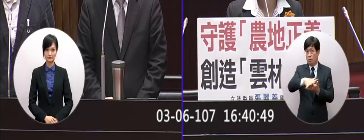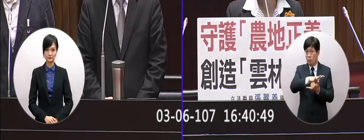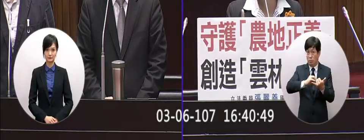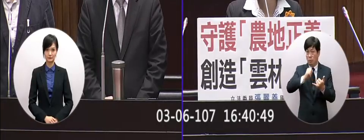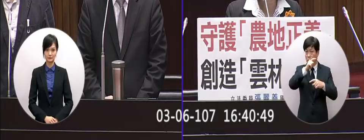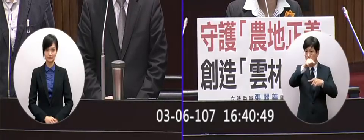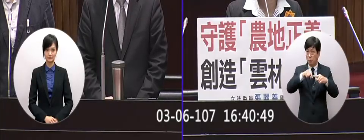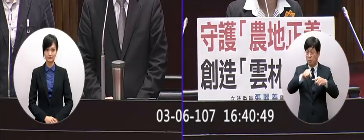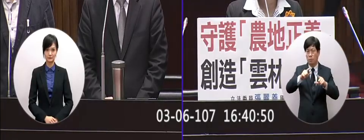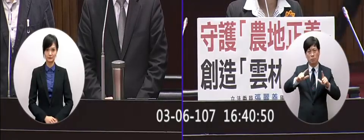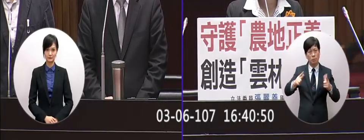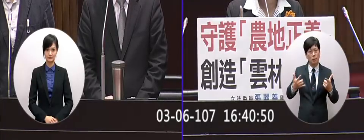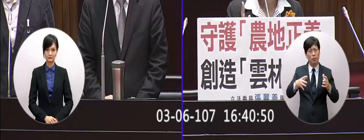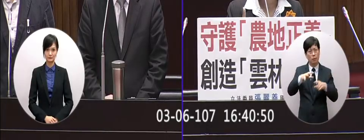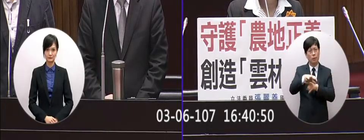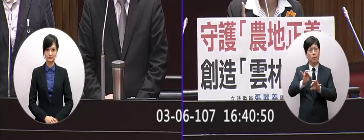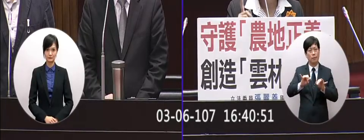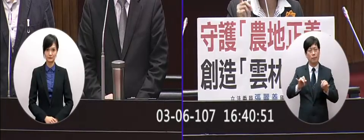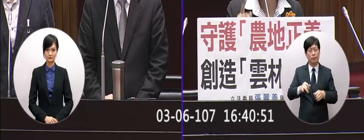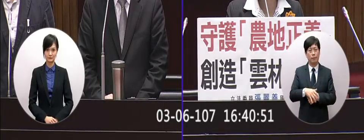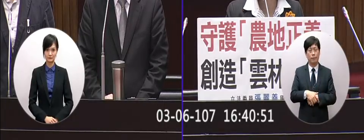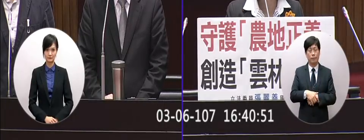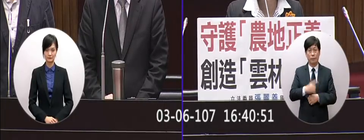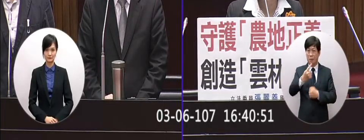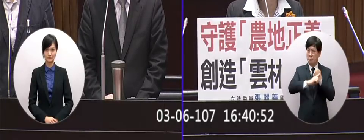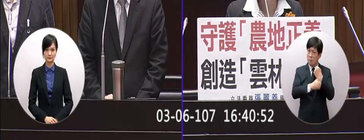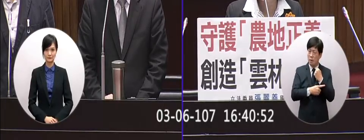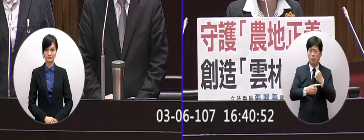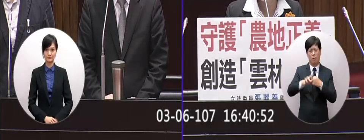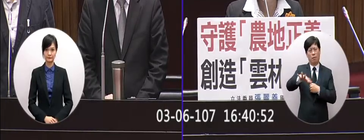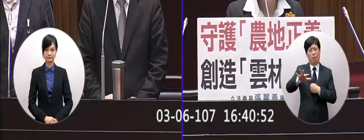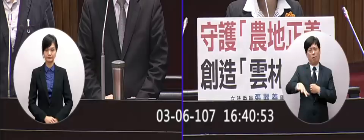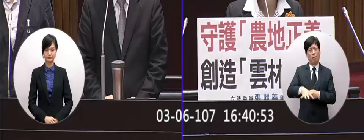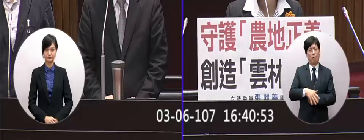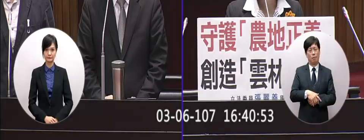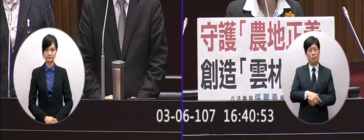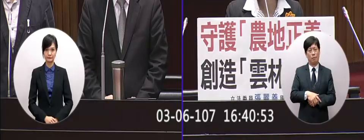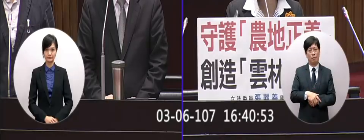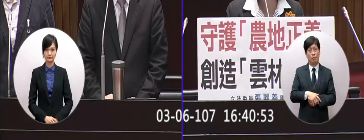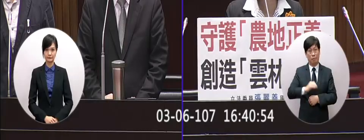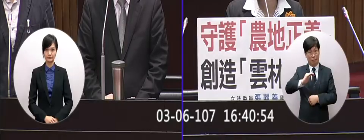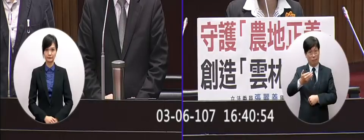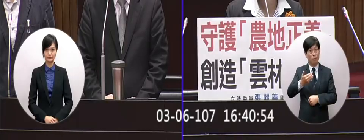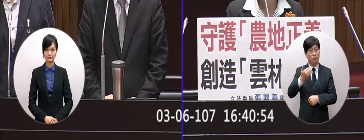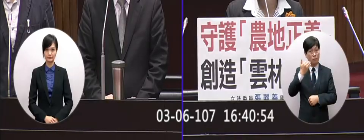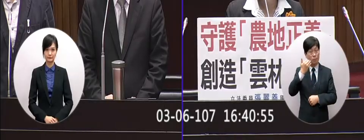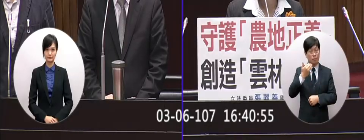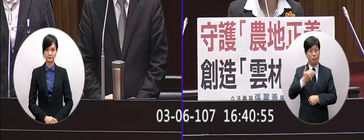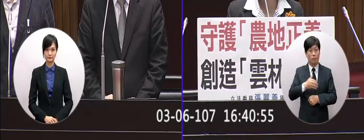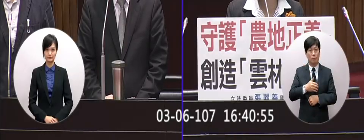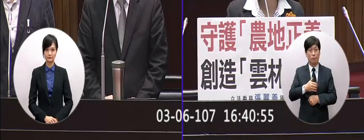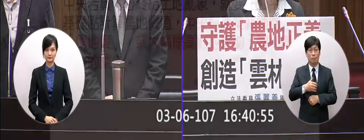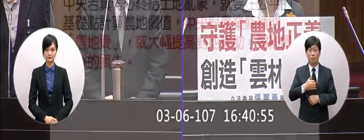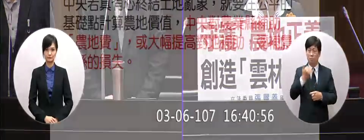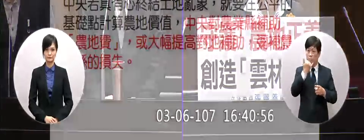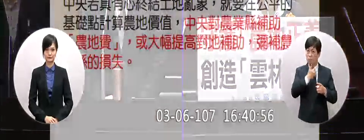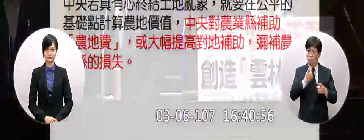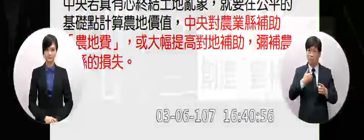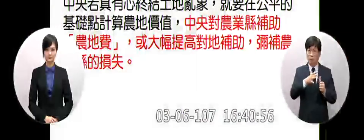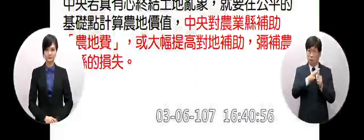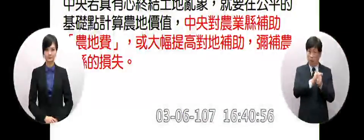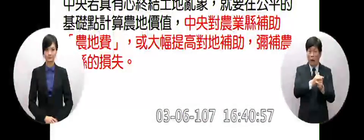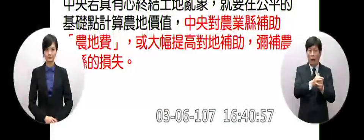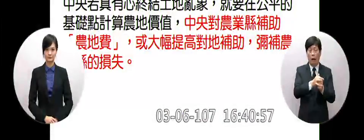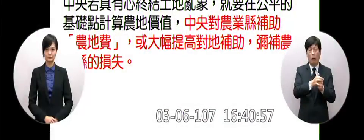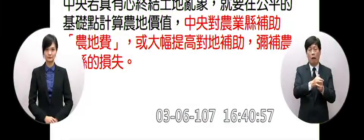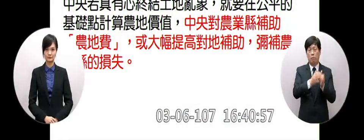地大概一百亩够5,000块啦，但是呢，可能白做农